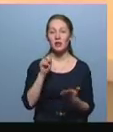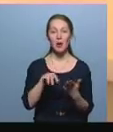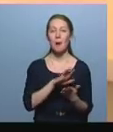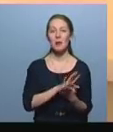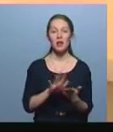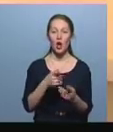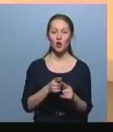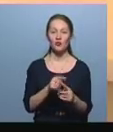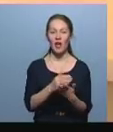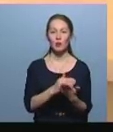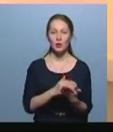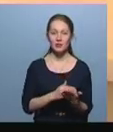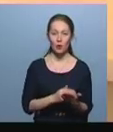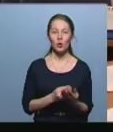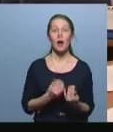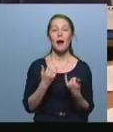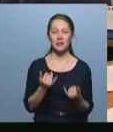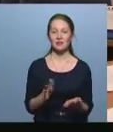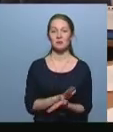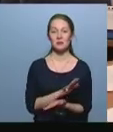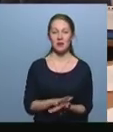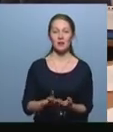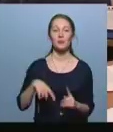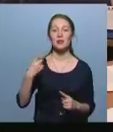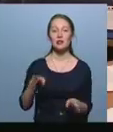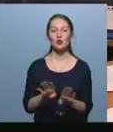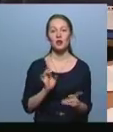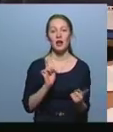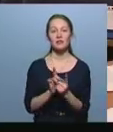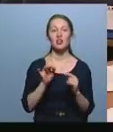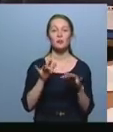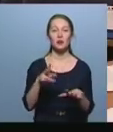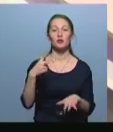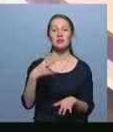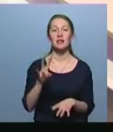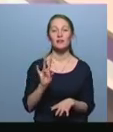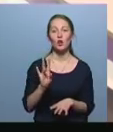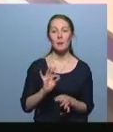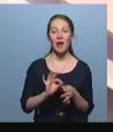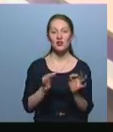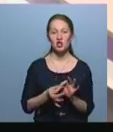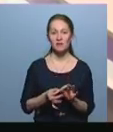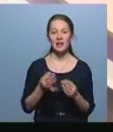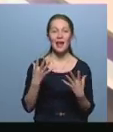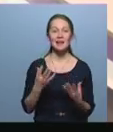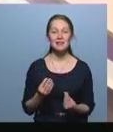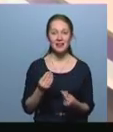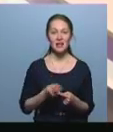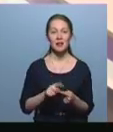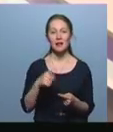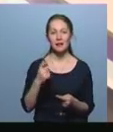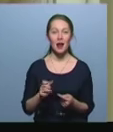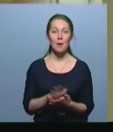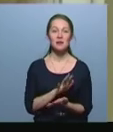эту категорию дел, оказывают бесплатно. Следующая такая встреча пройдет 20 ноября в Ижевске. Кстати, день, а точнее даже неделя